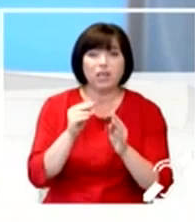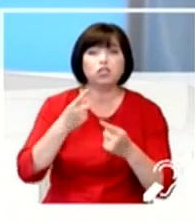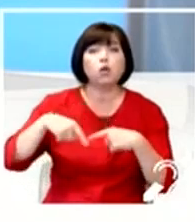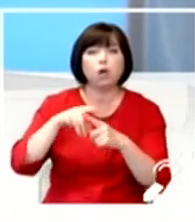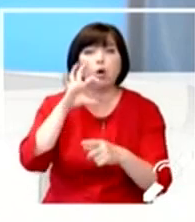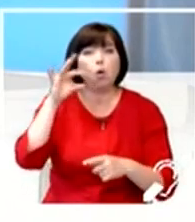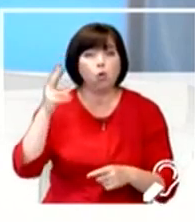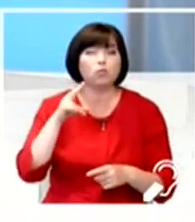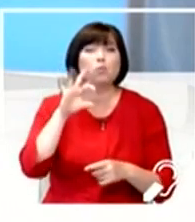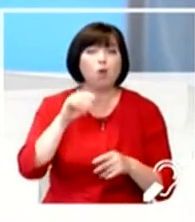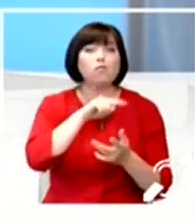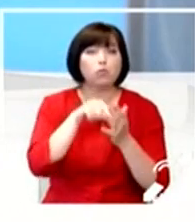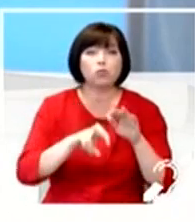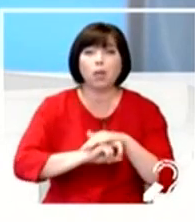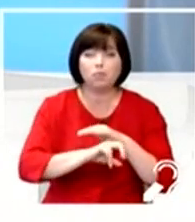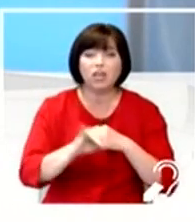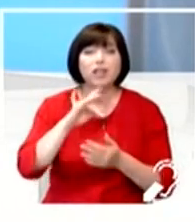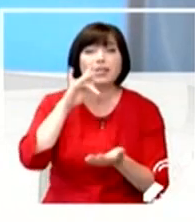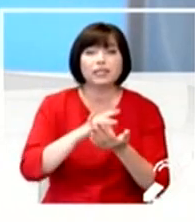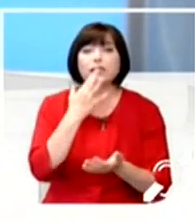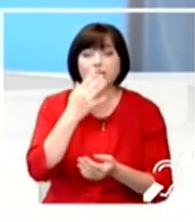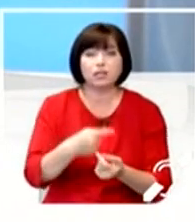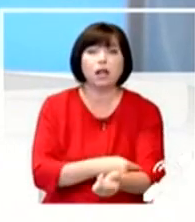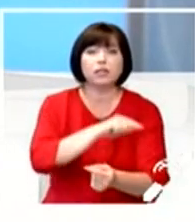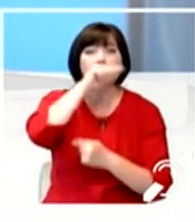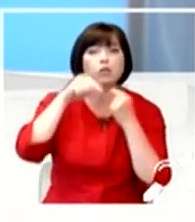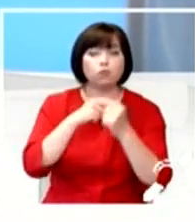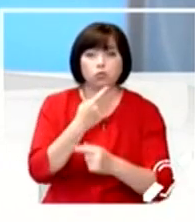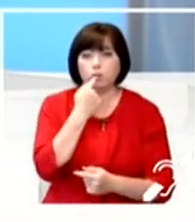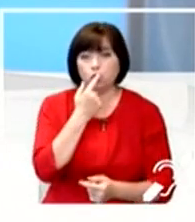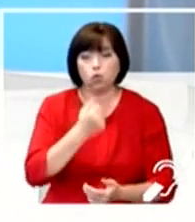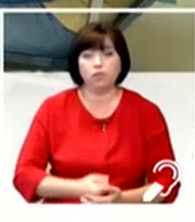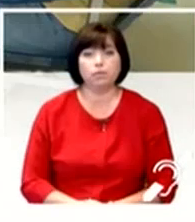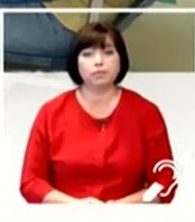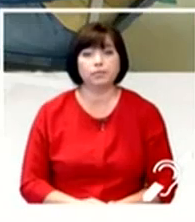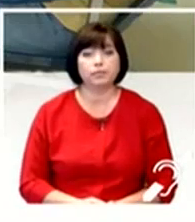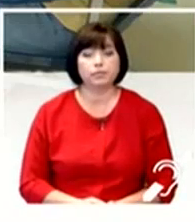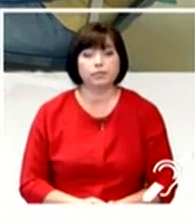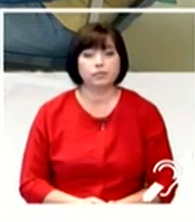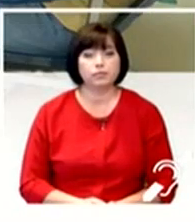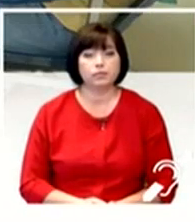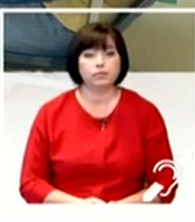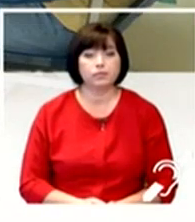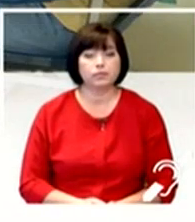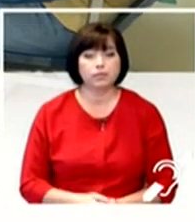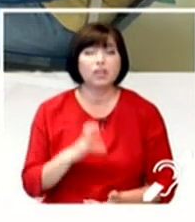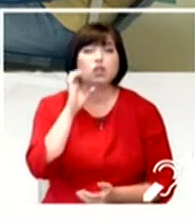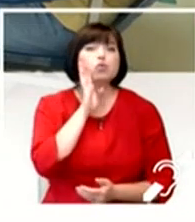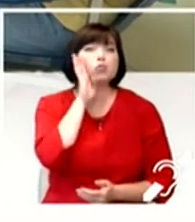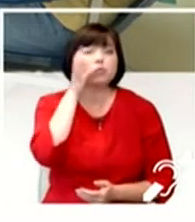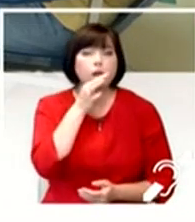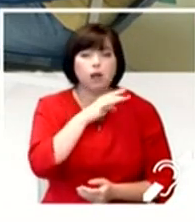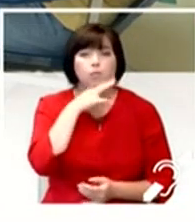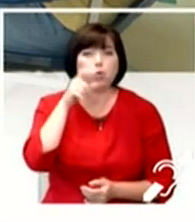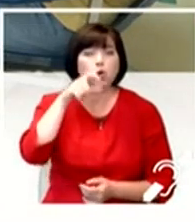refugiați Republica Moldova și centrul național de transfuzia sângelui de dimineață